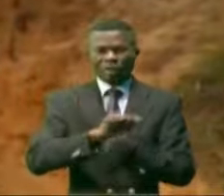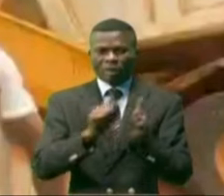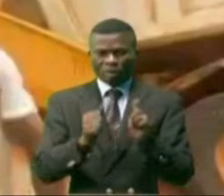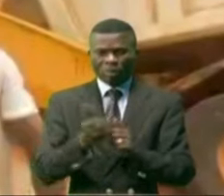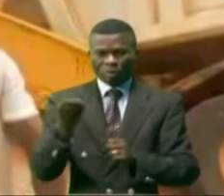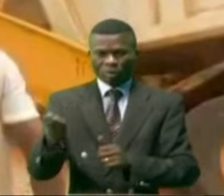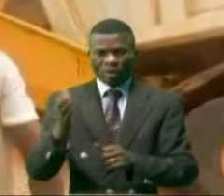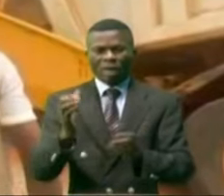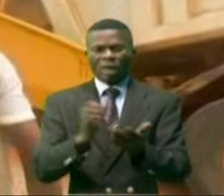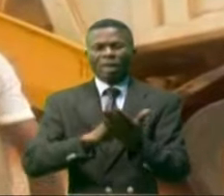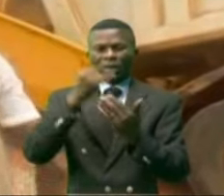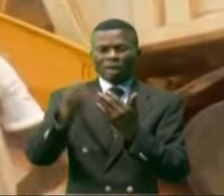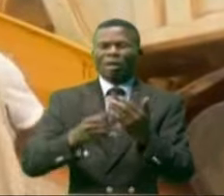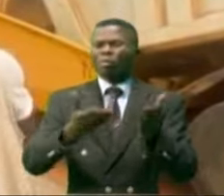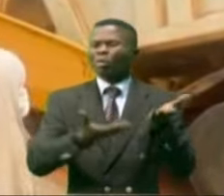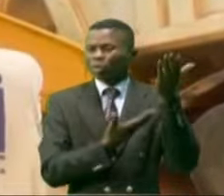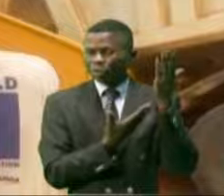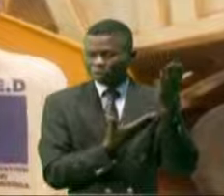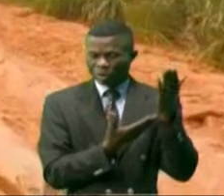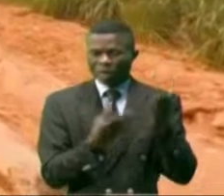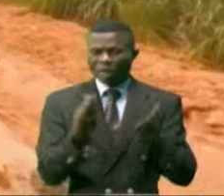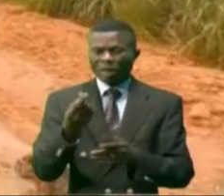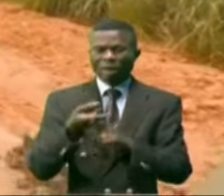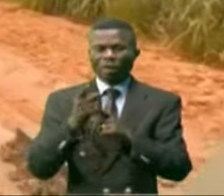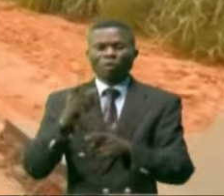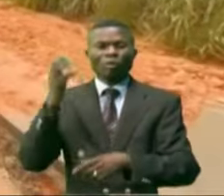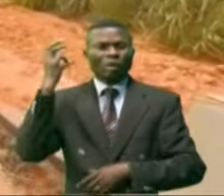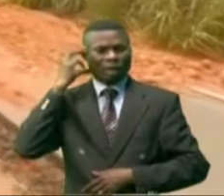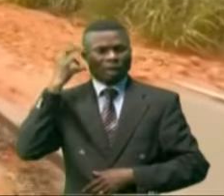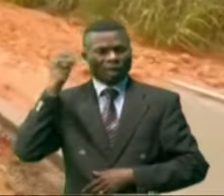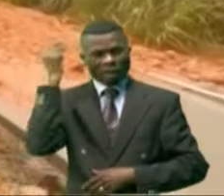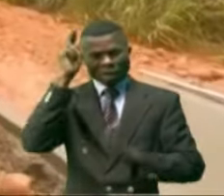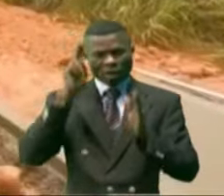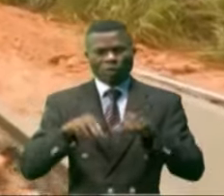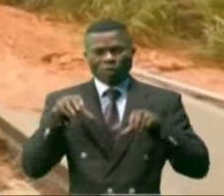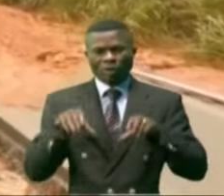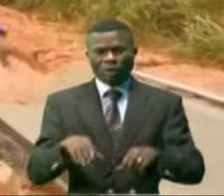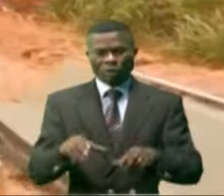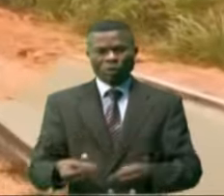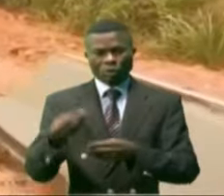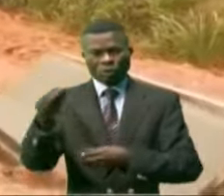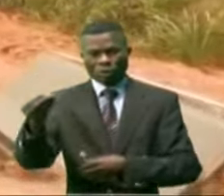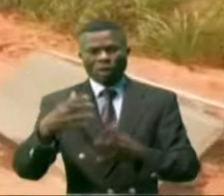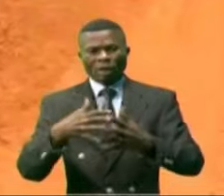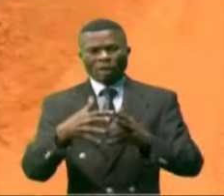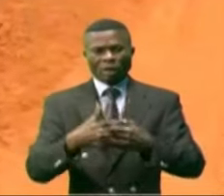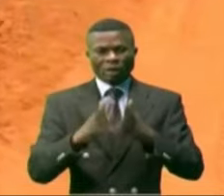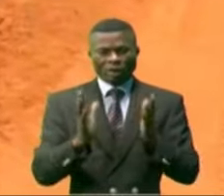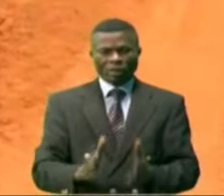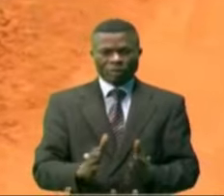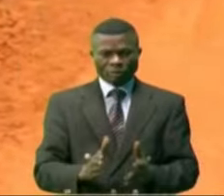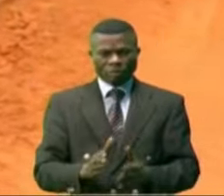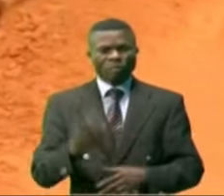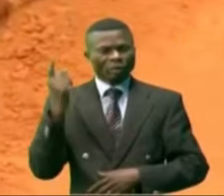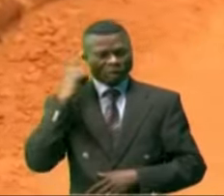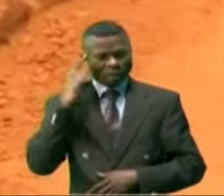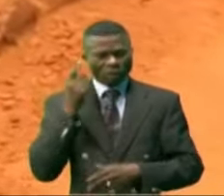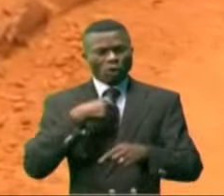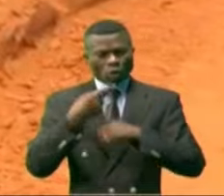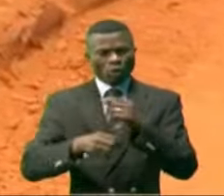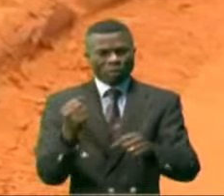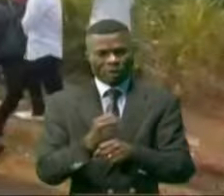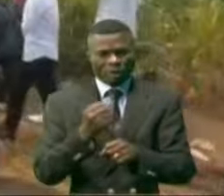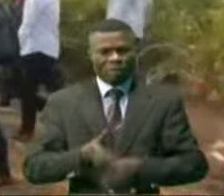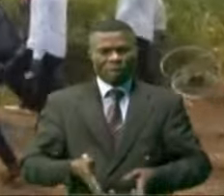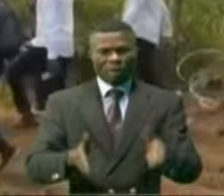des projets de grande envergure financés à Kananga par le gouvernement de la RDC et ses partenaires. C'est entre autres les non-débuts des travaux sur la